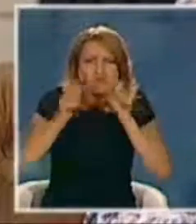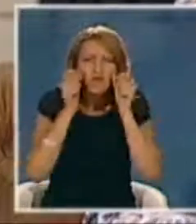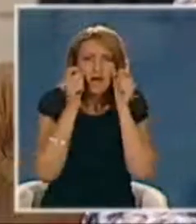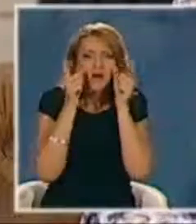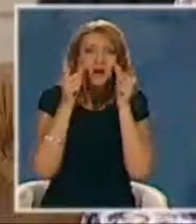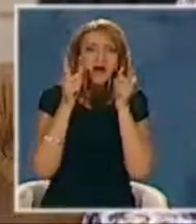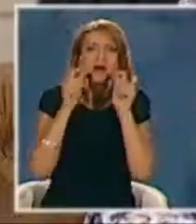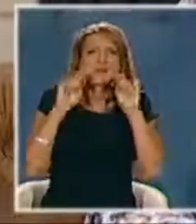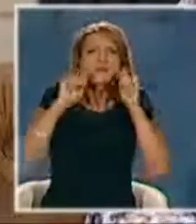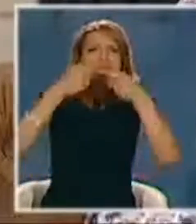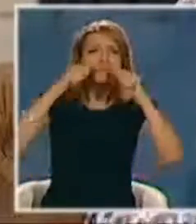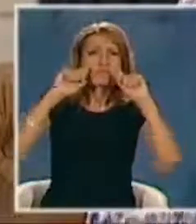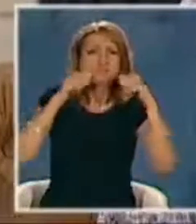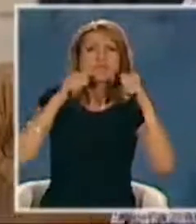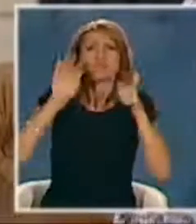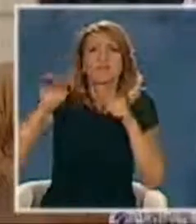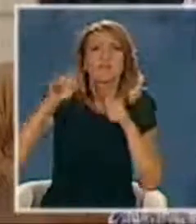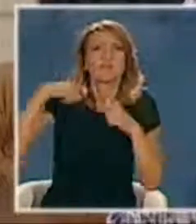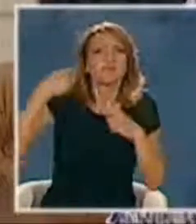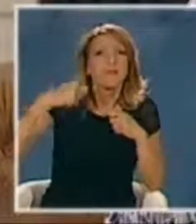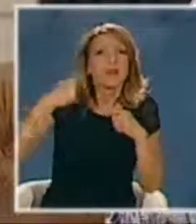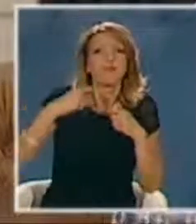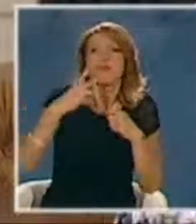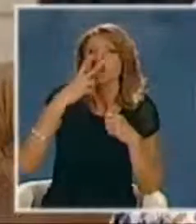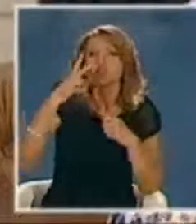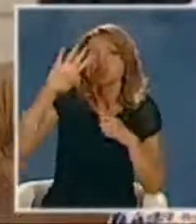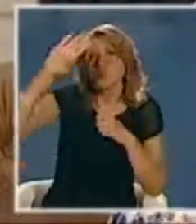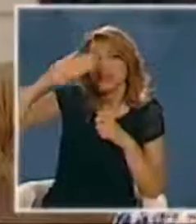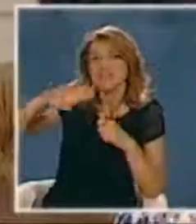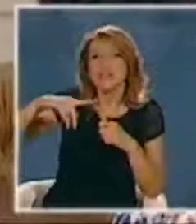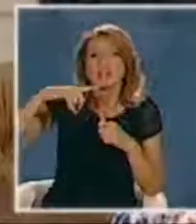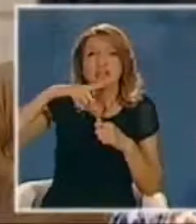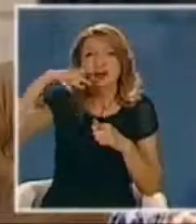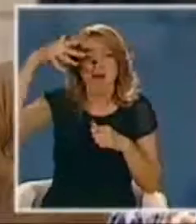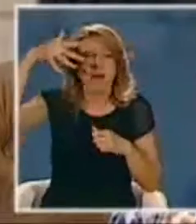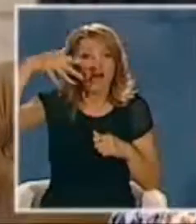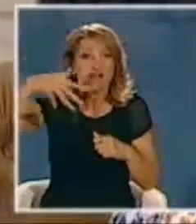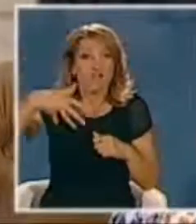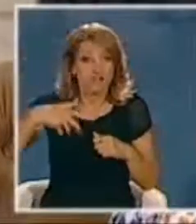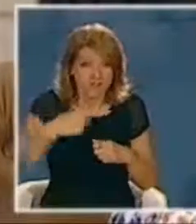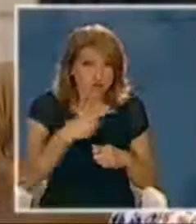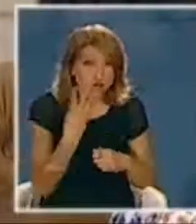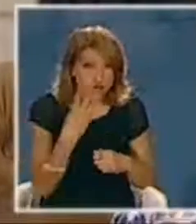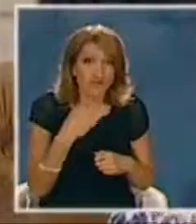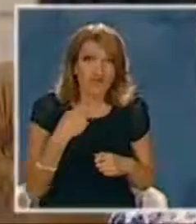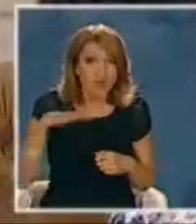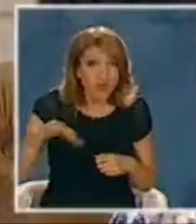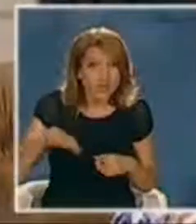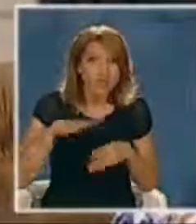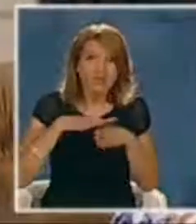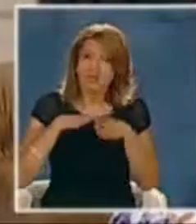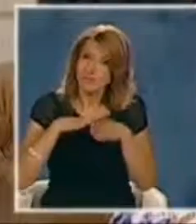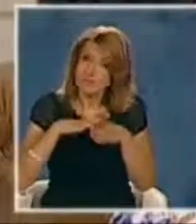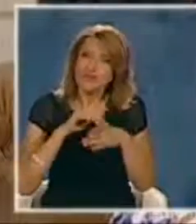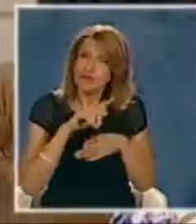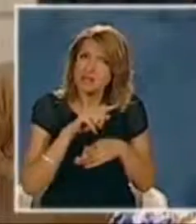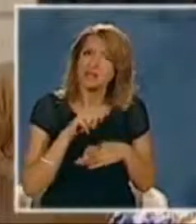да плача и съм казал, че на стената виждам някаква кръв. Това ми го разказва майка ми. На 4 годинки, Да,